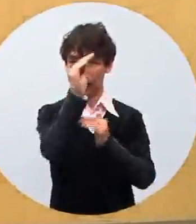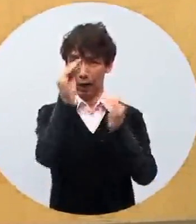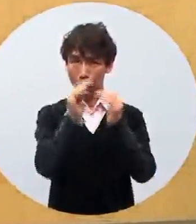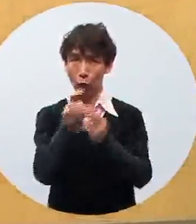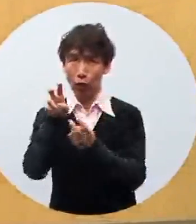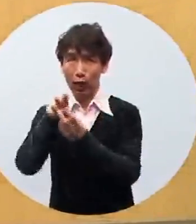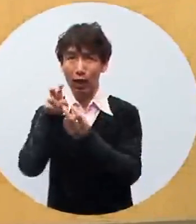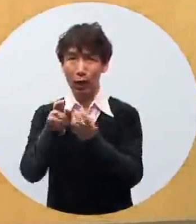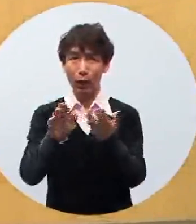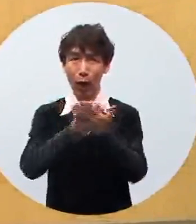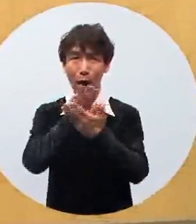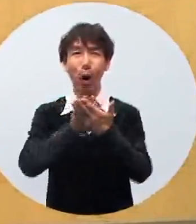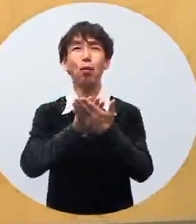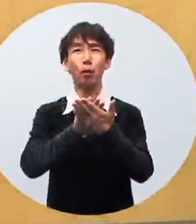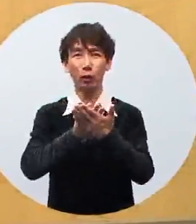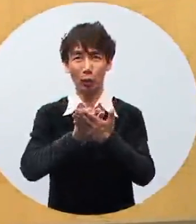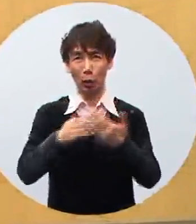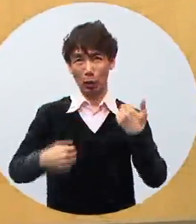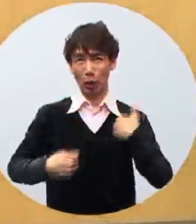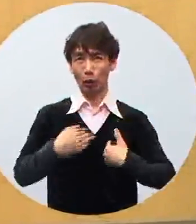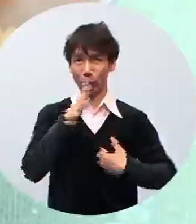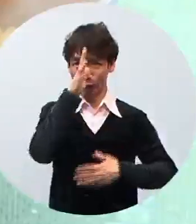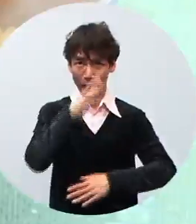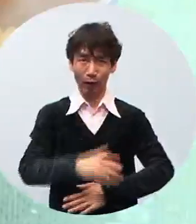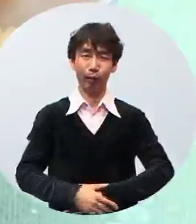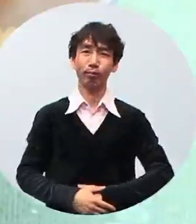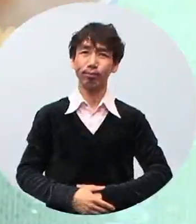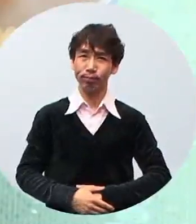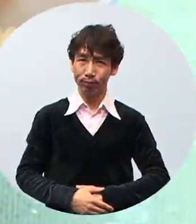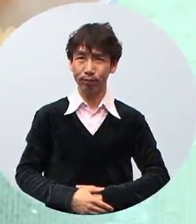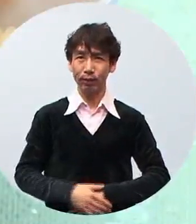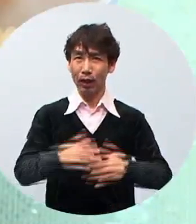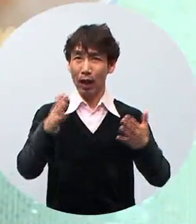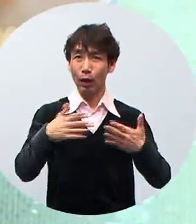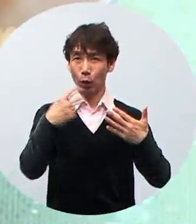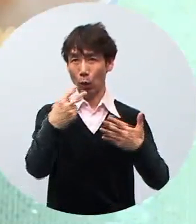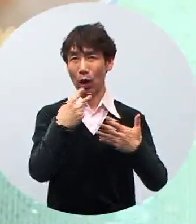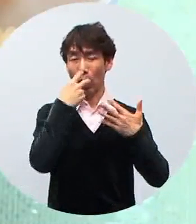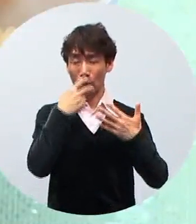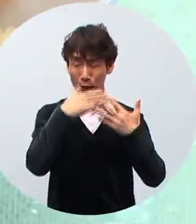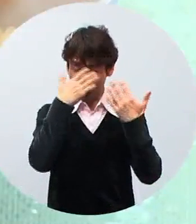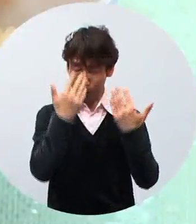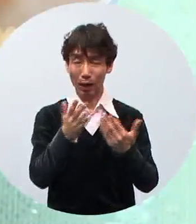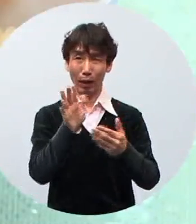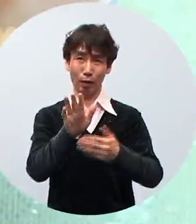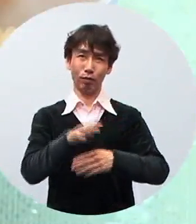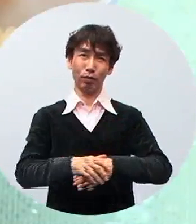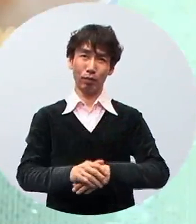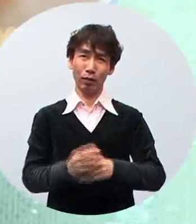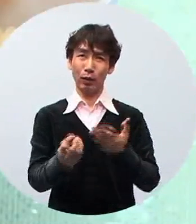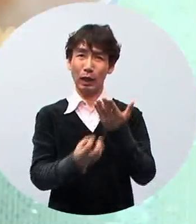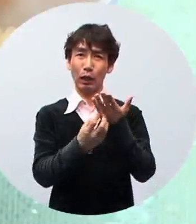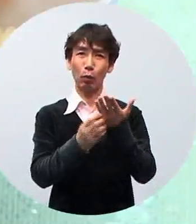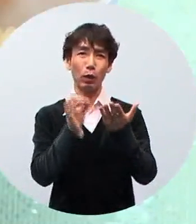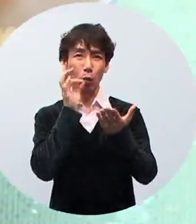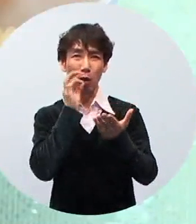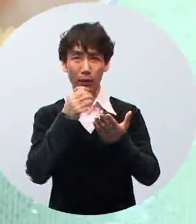鮭のハーモニーをお楽しみください。 春の香りいっぱいの炊き込みご飯、お試しください。